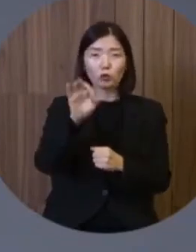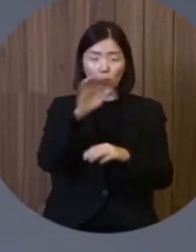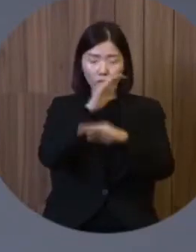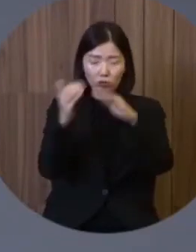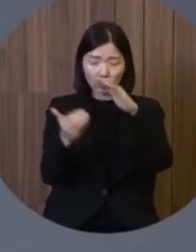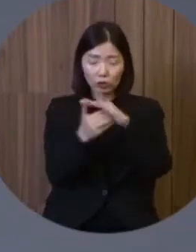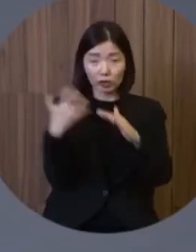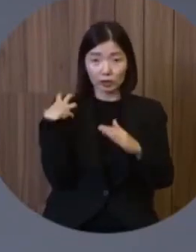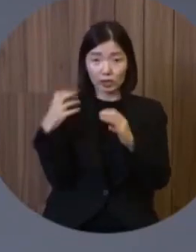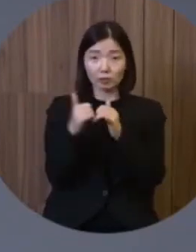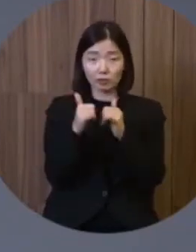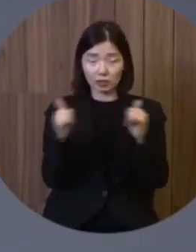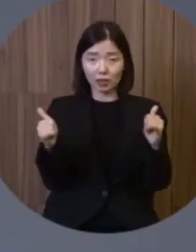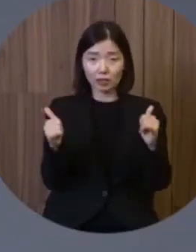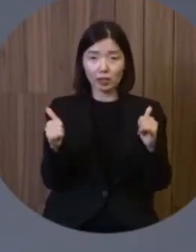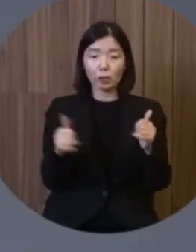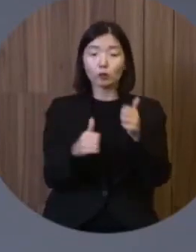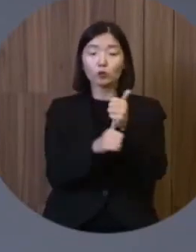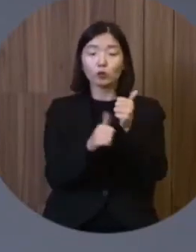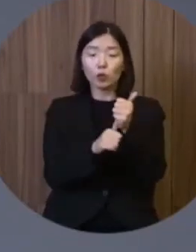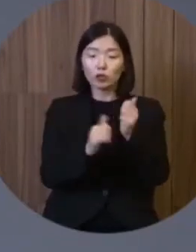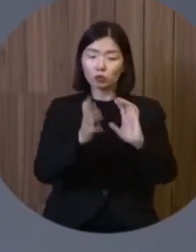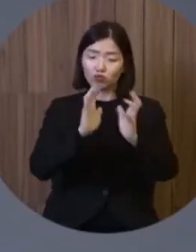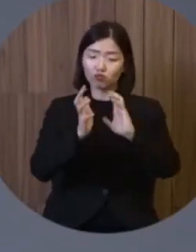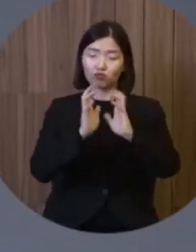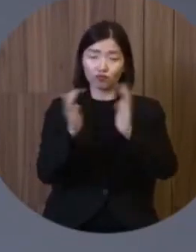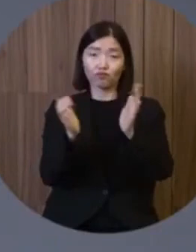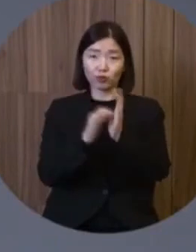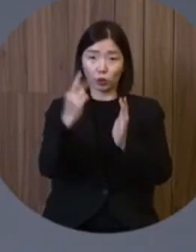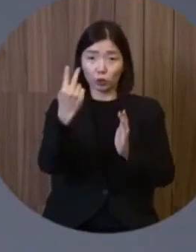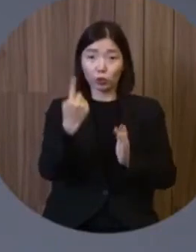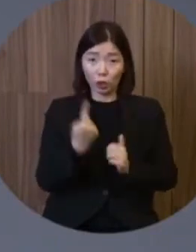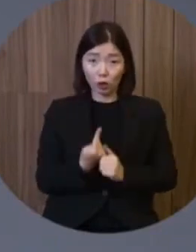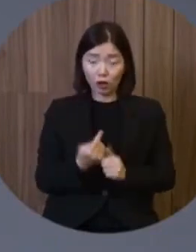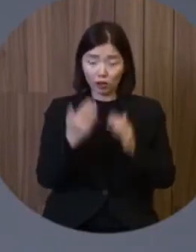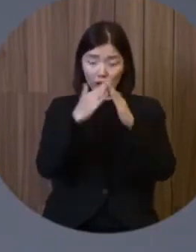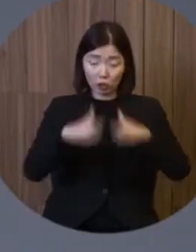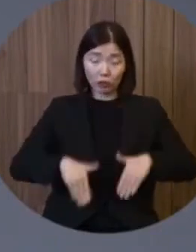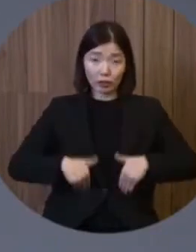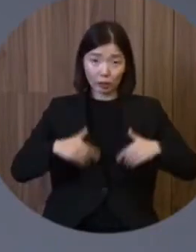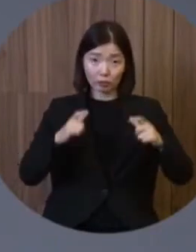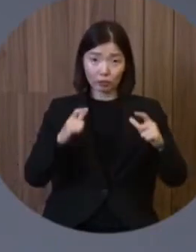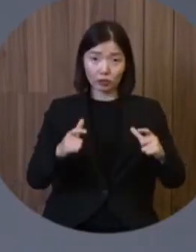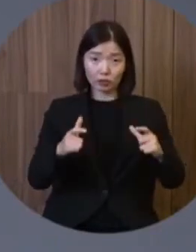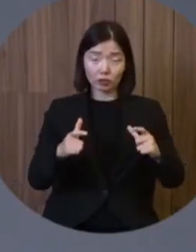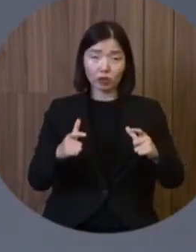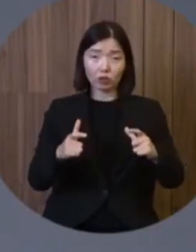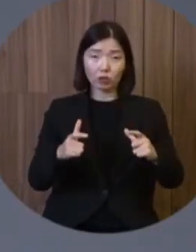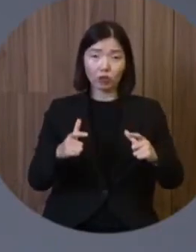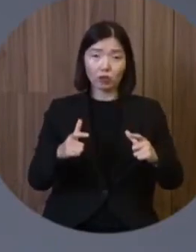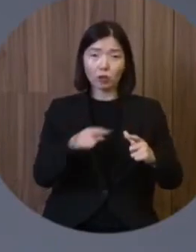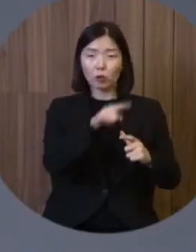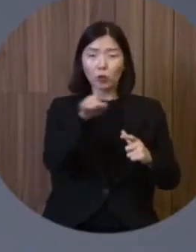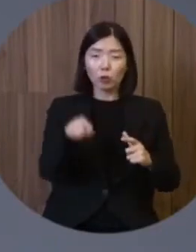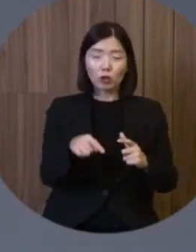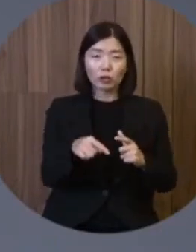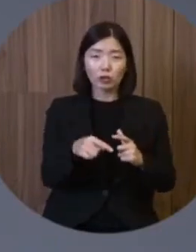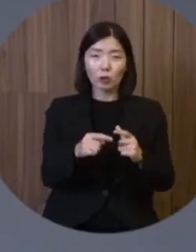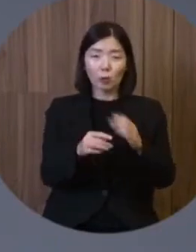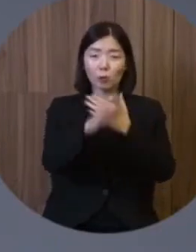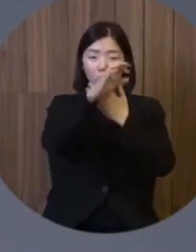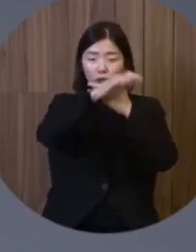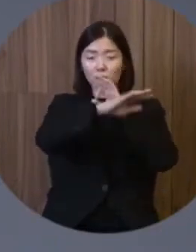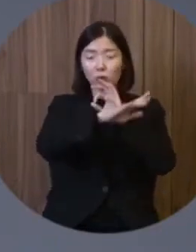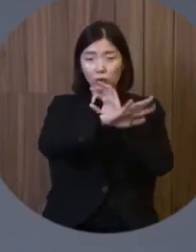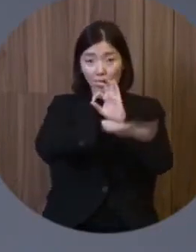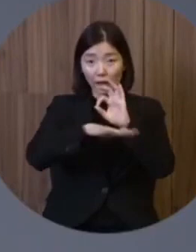첨단소재산업 책임자인 부회장 등과 협의하고 왔습니다. 전라남북도의 12기가와트 서남해안